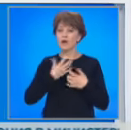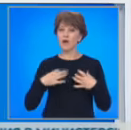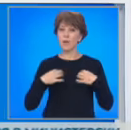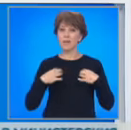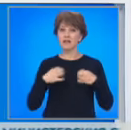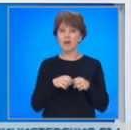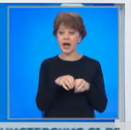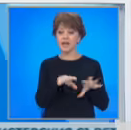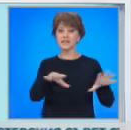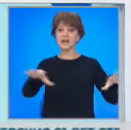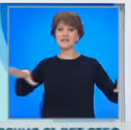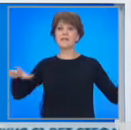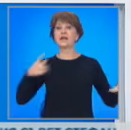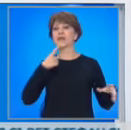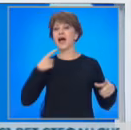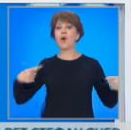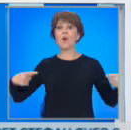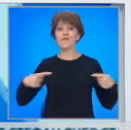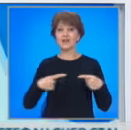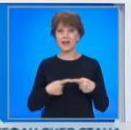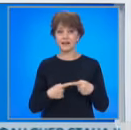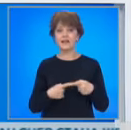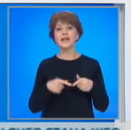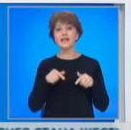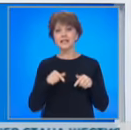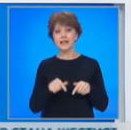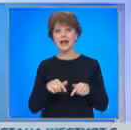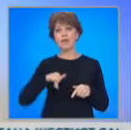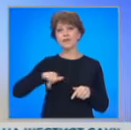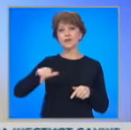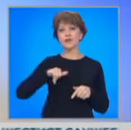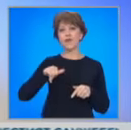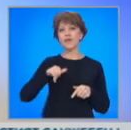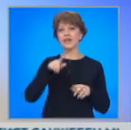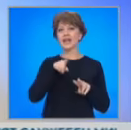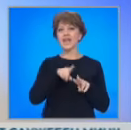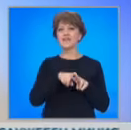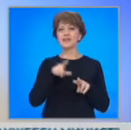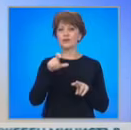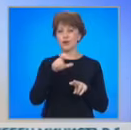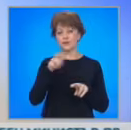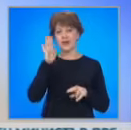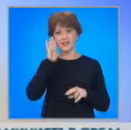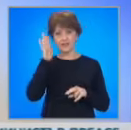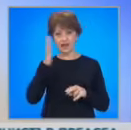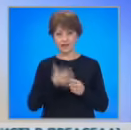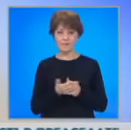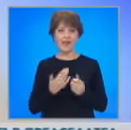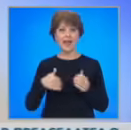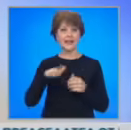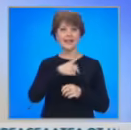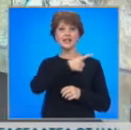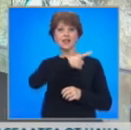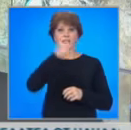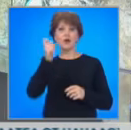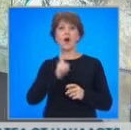на по-мащабен конфликт. С повече информация в студиото е международният ни редактор Ива Стойкова. Здравей! Здравейте! Над 100